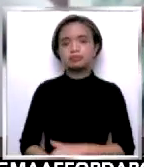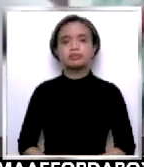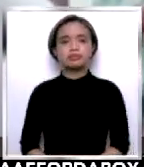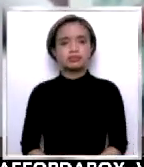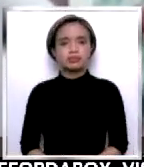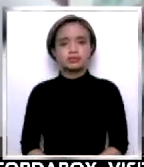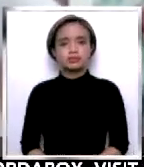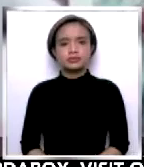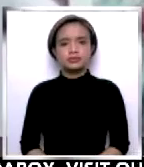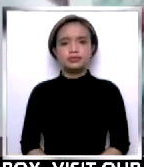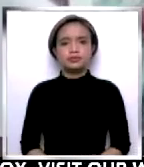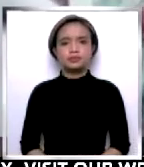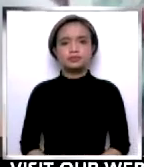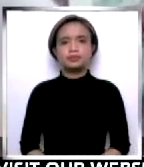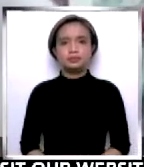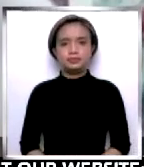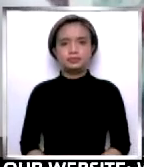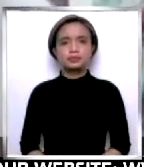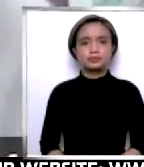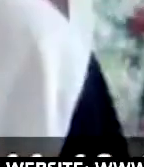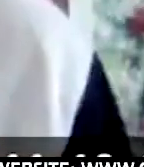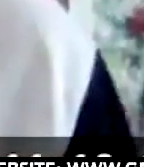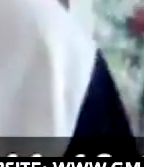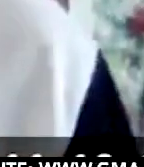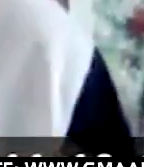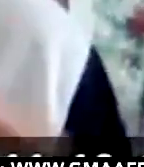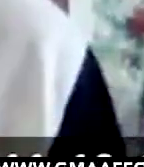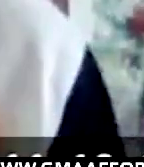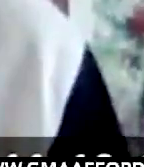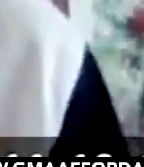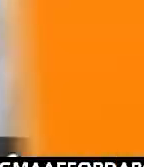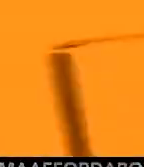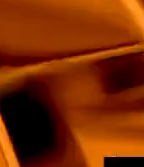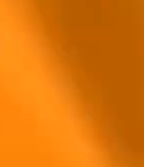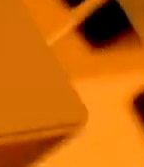Integrated News, Maki Pulido nakatutok, 24 oras.